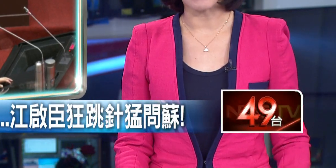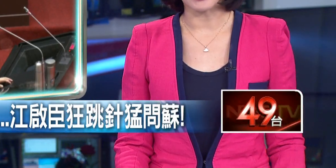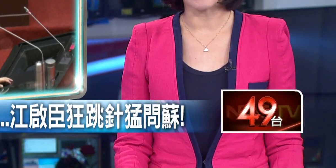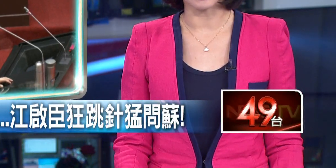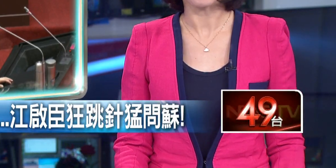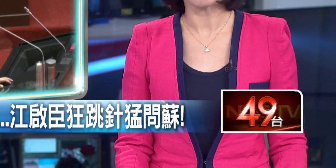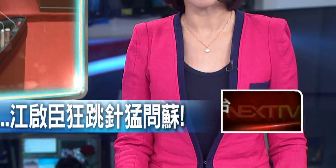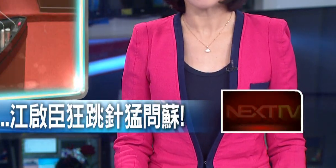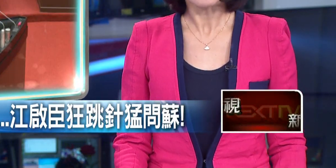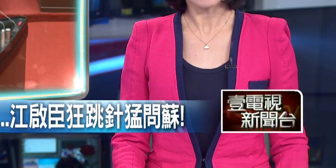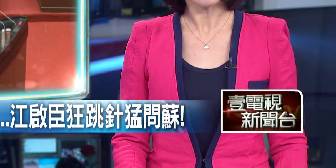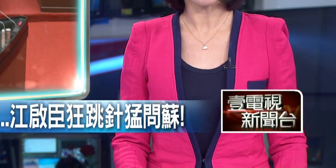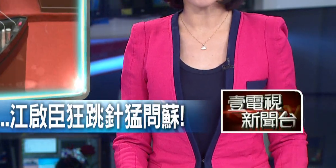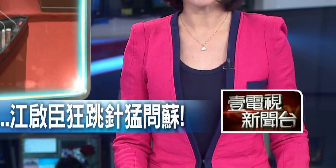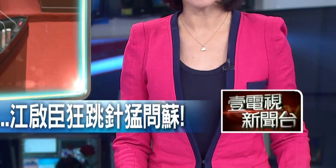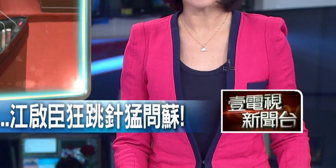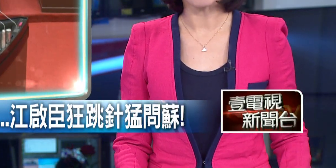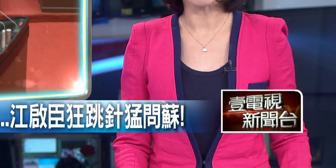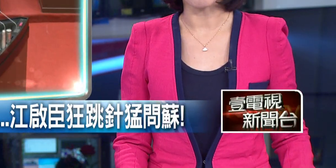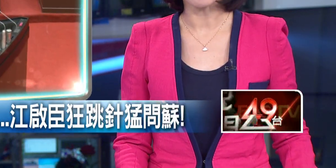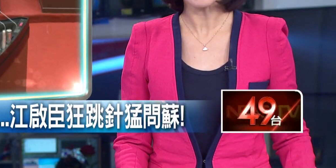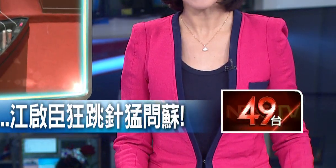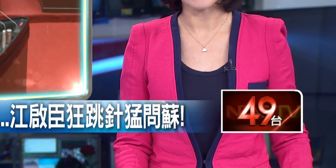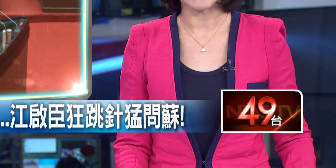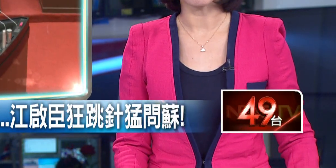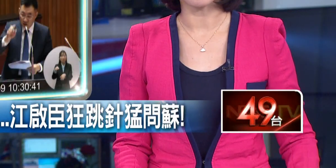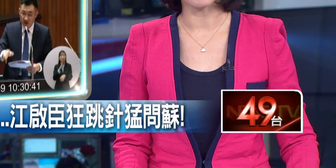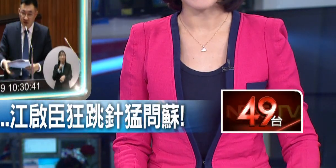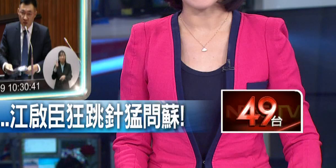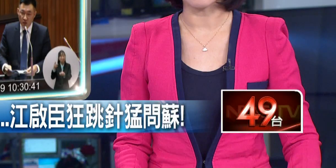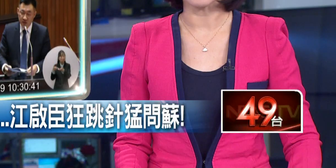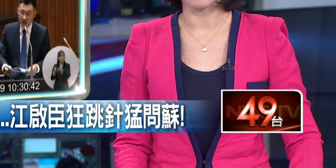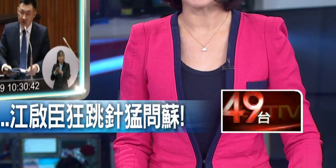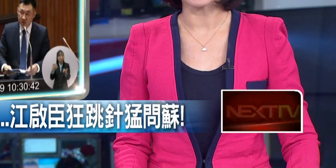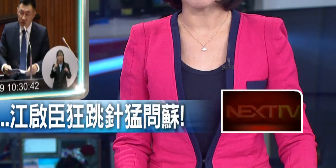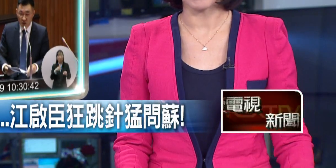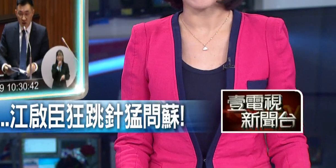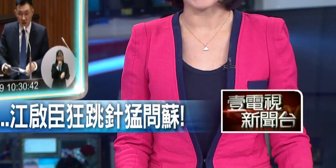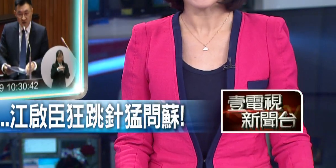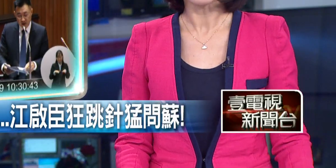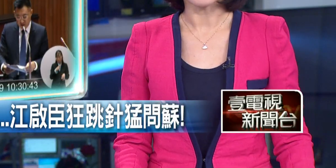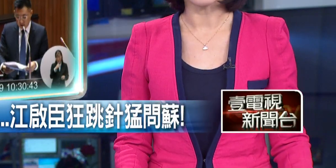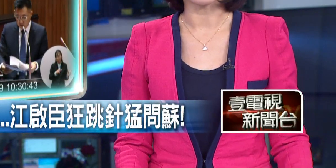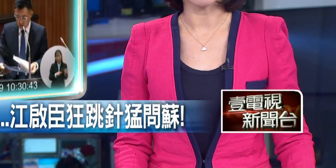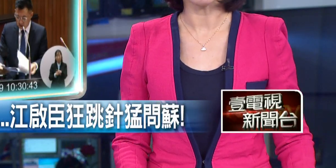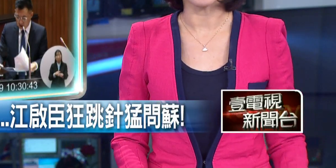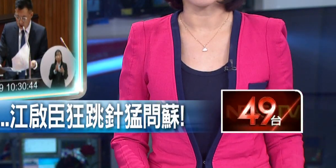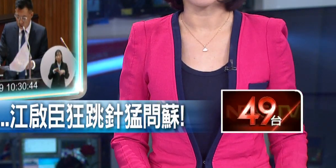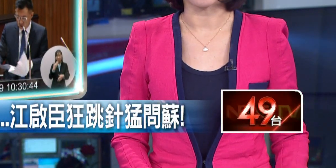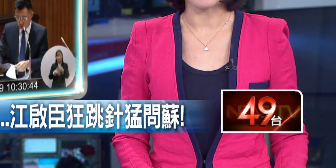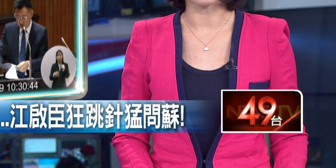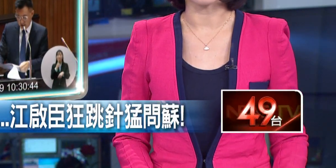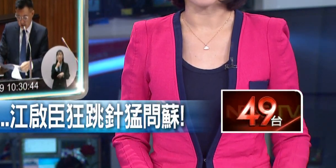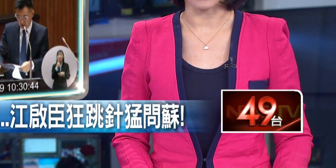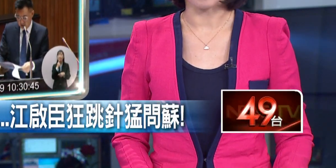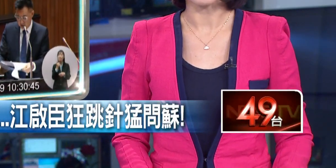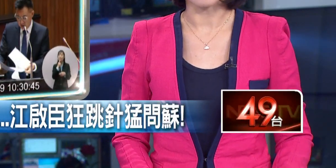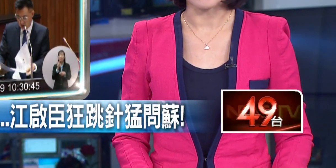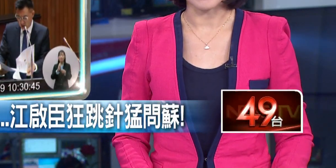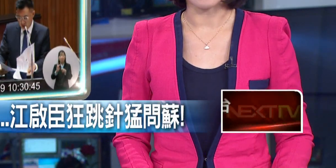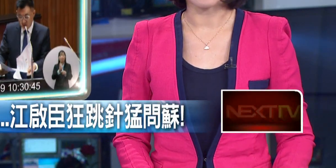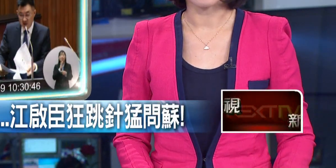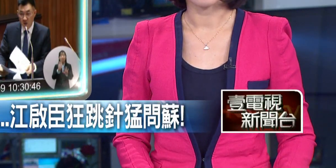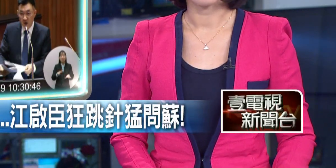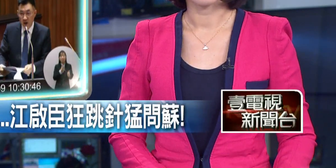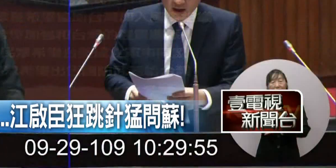营立委蒋万安质询时遭到苏贞昌反问问题答不出来，引起了外界批评。这一次江启臣恐怕是有备